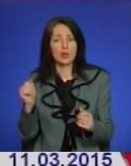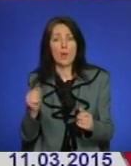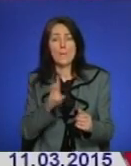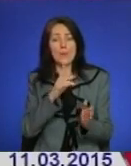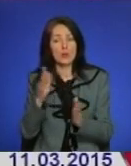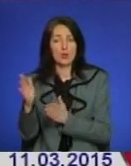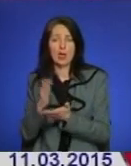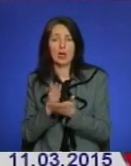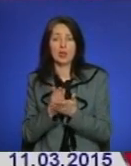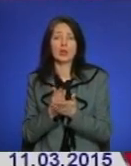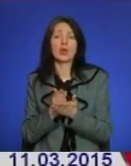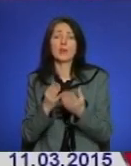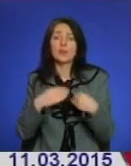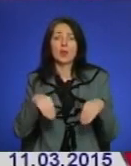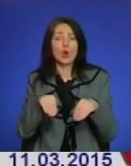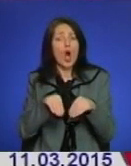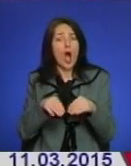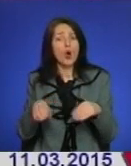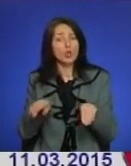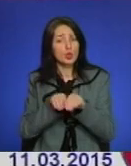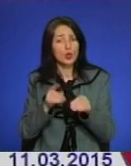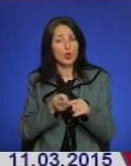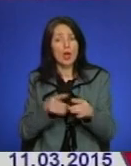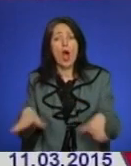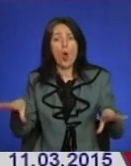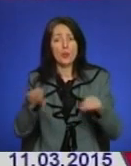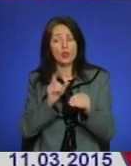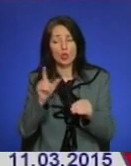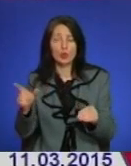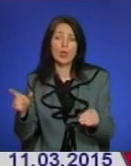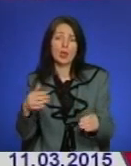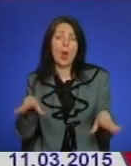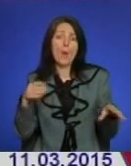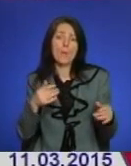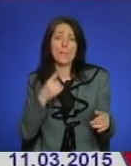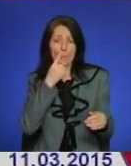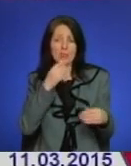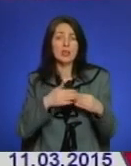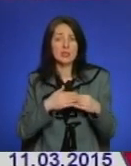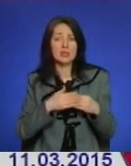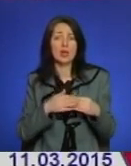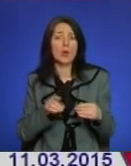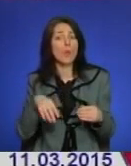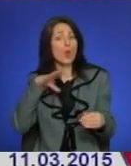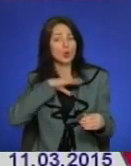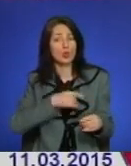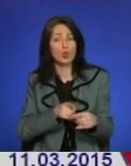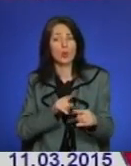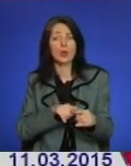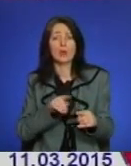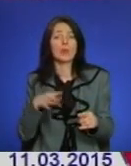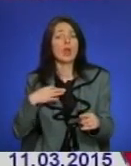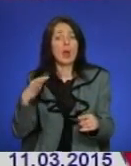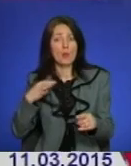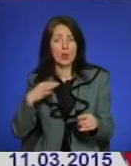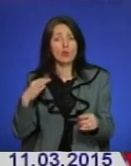людей близьких по духу, людей, яким небайдужа дальша доля України, небайдужі письменники, небайдужі генії,